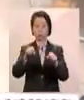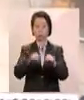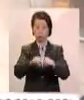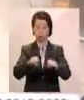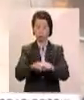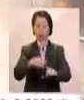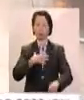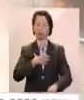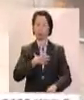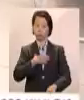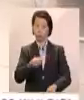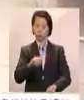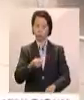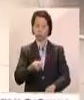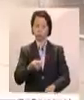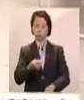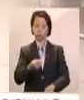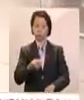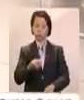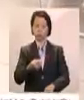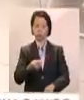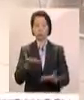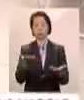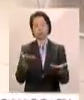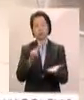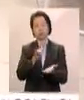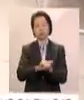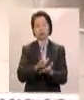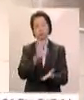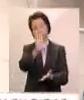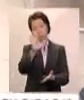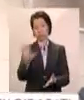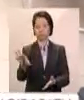atau putih, itu pilihan